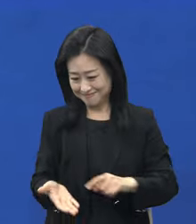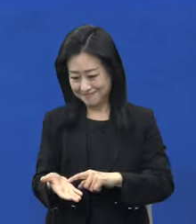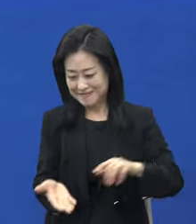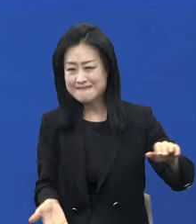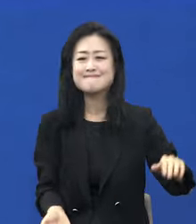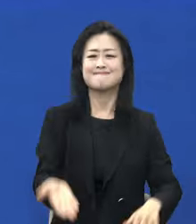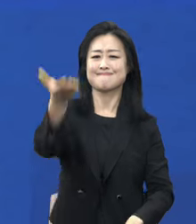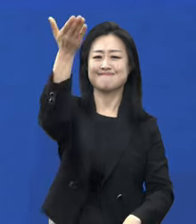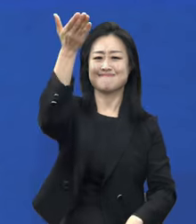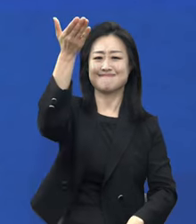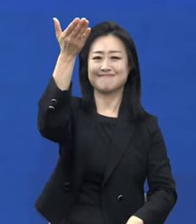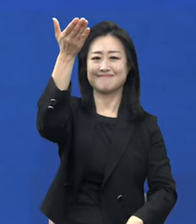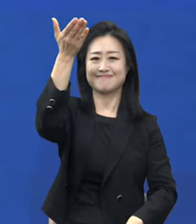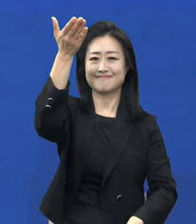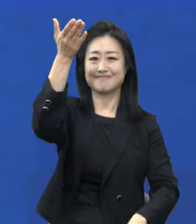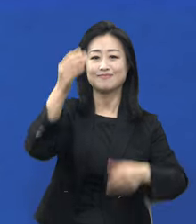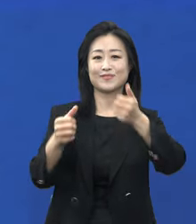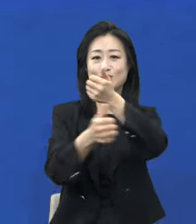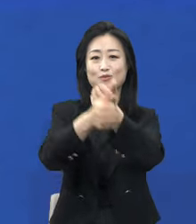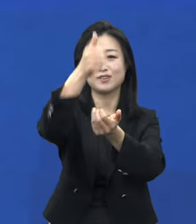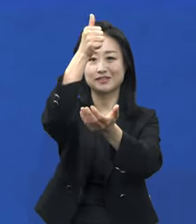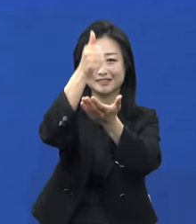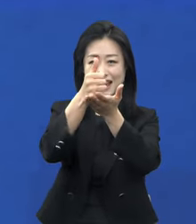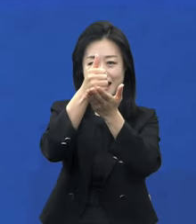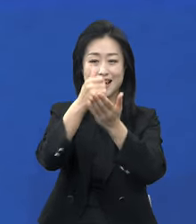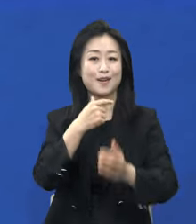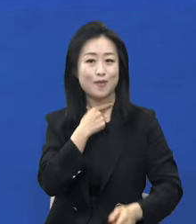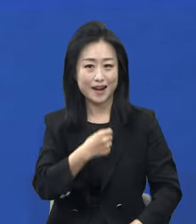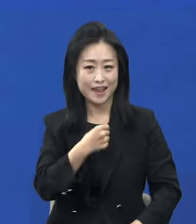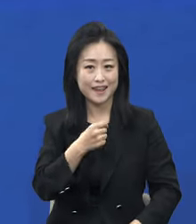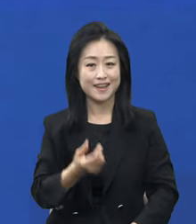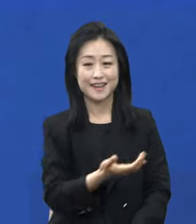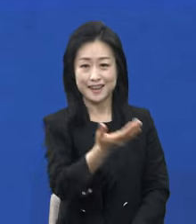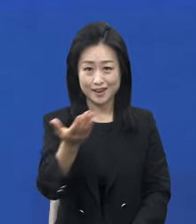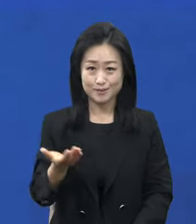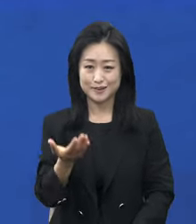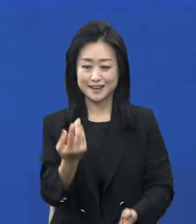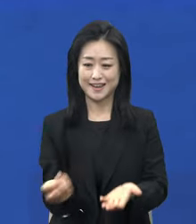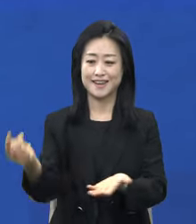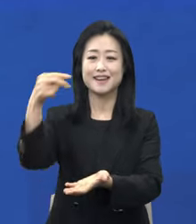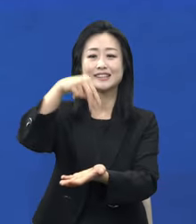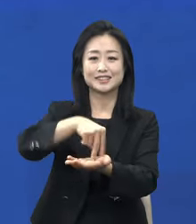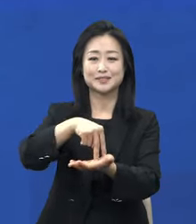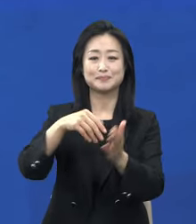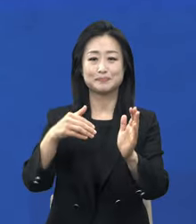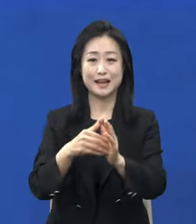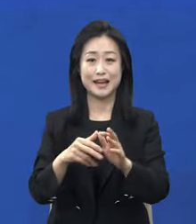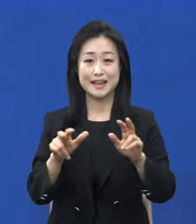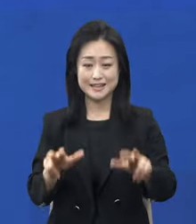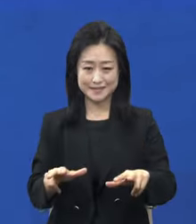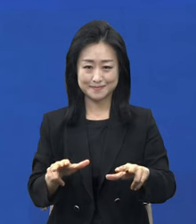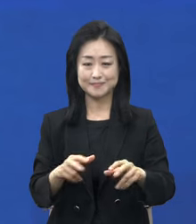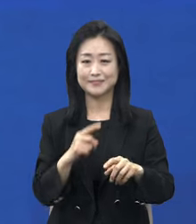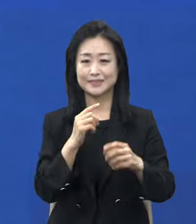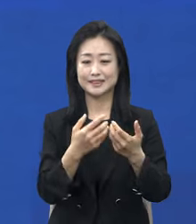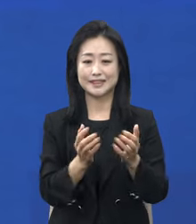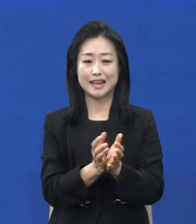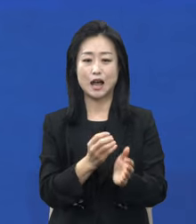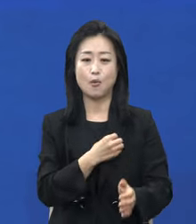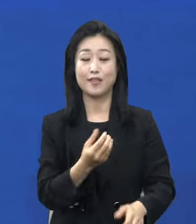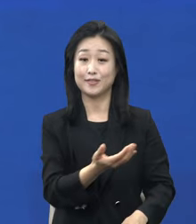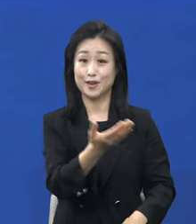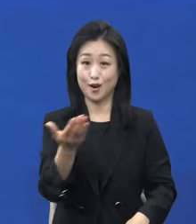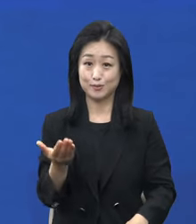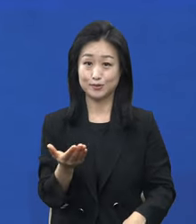바꿔버리는 위원장이 되고자 여러분 앞에 나섰습니다. 그래서 바로 우리 당원 동지,